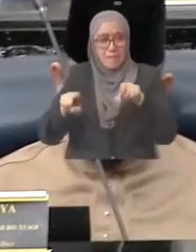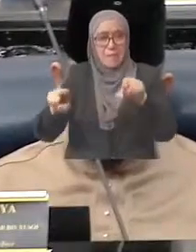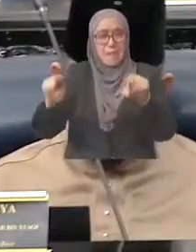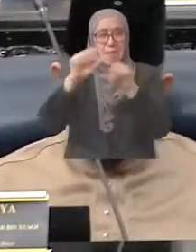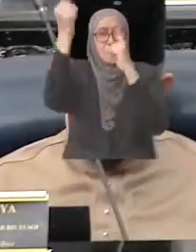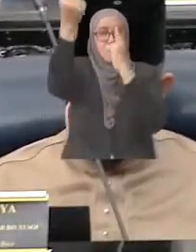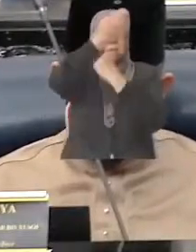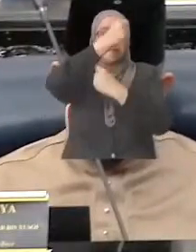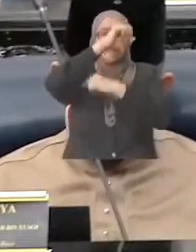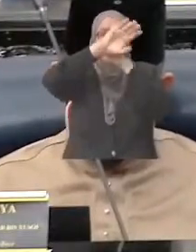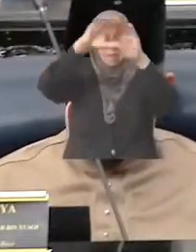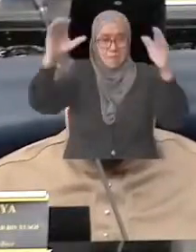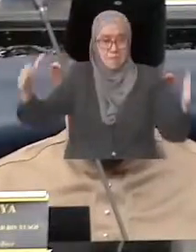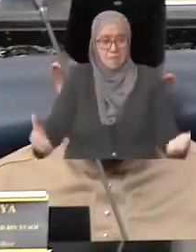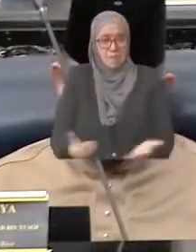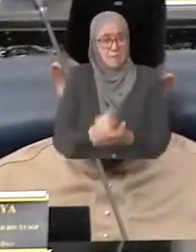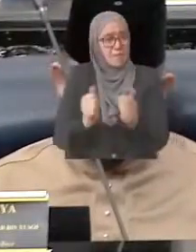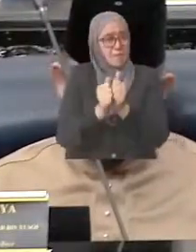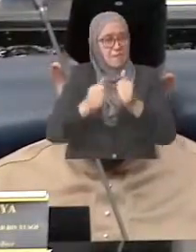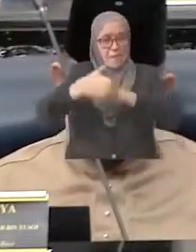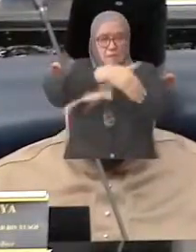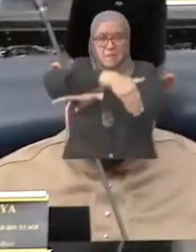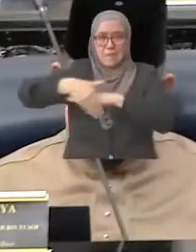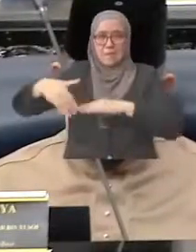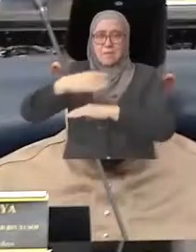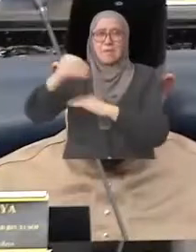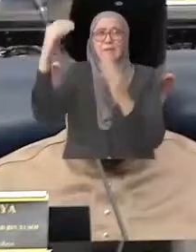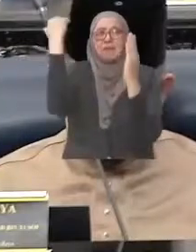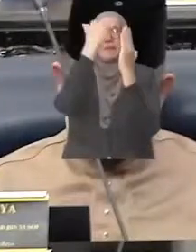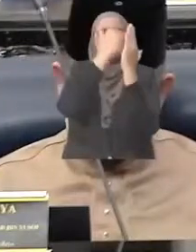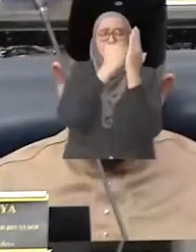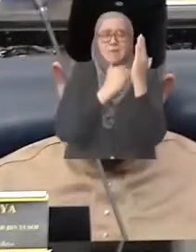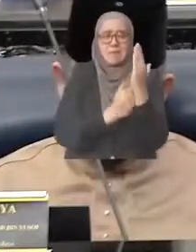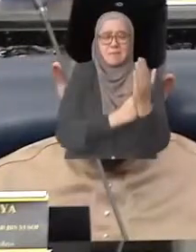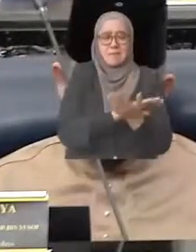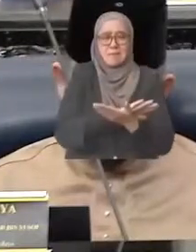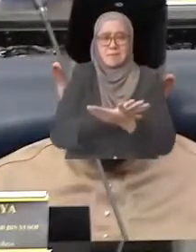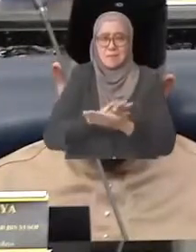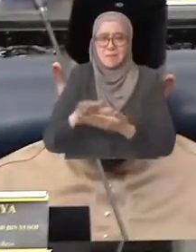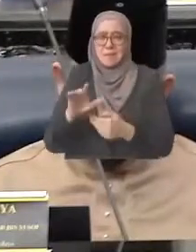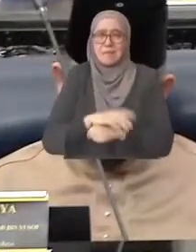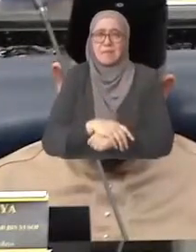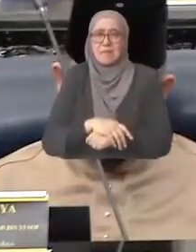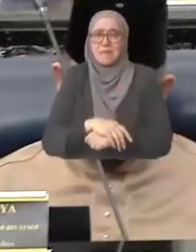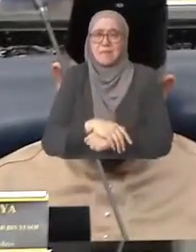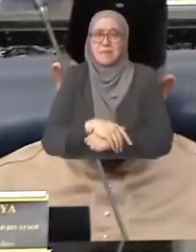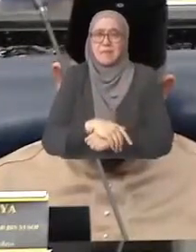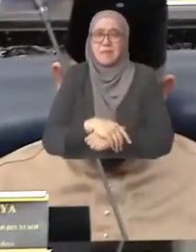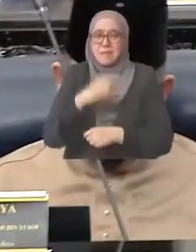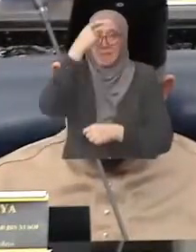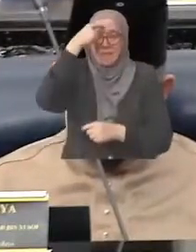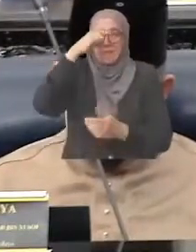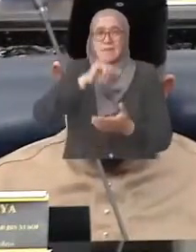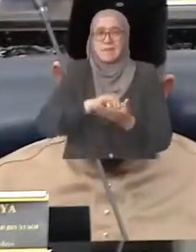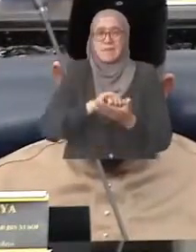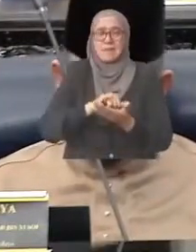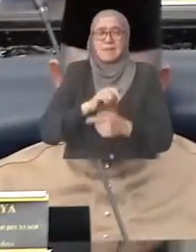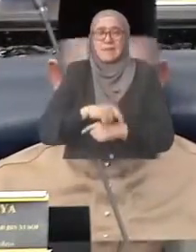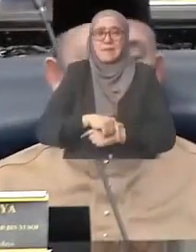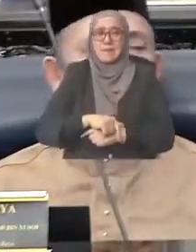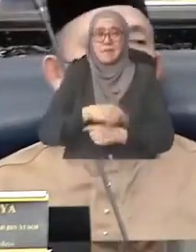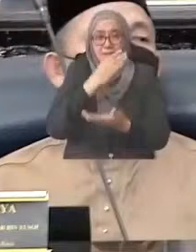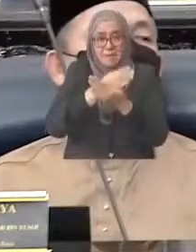serta agenda kelestarian atas Uti Sam tersebut pajak Tahun 2022